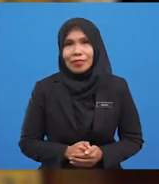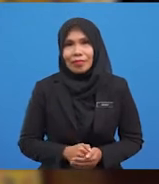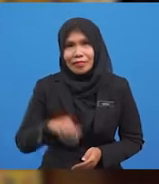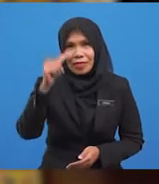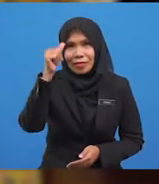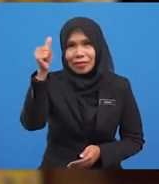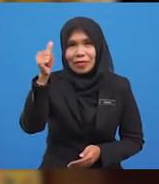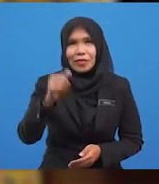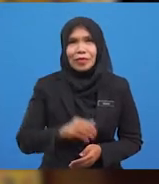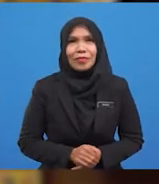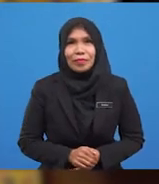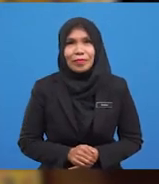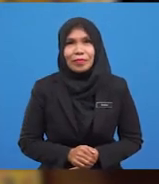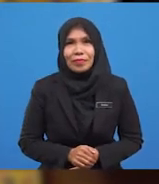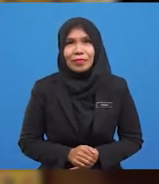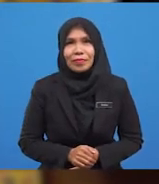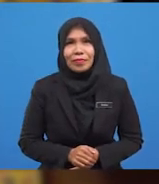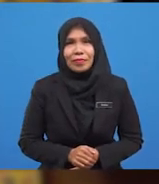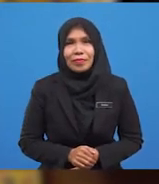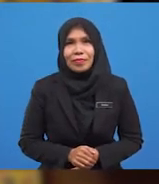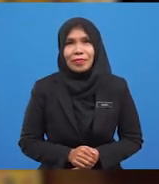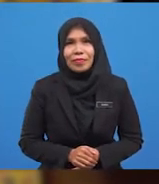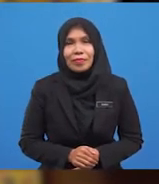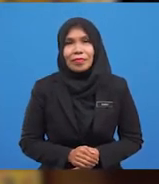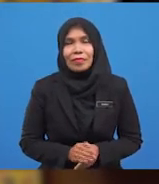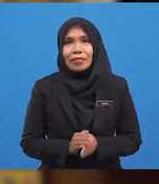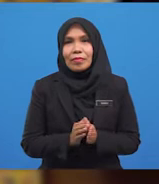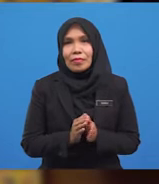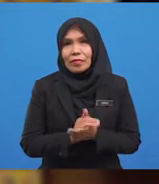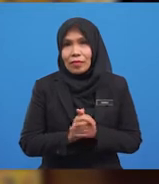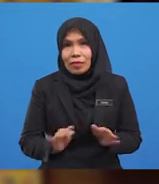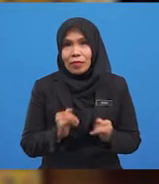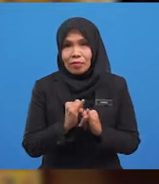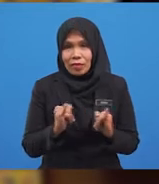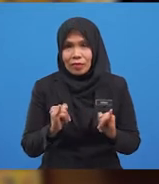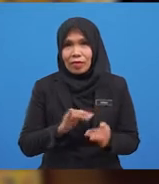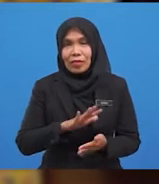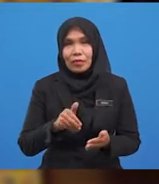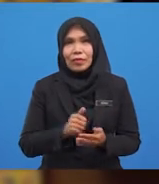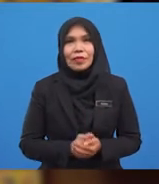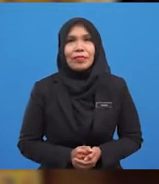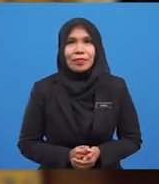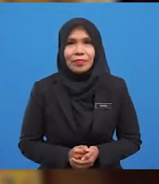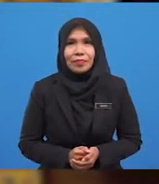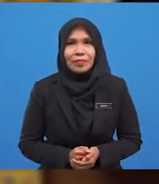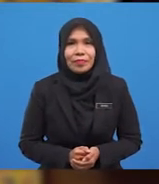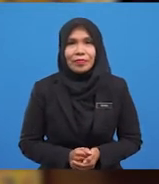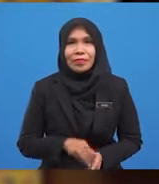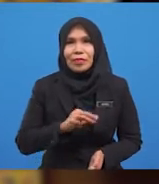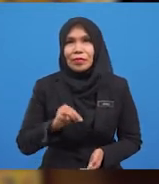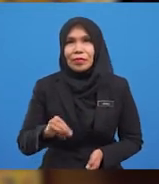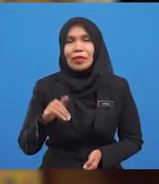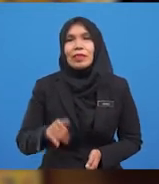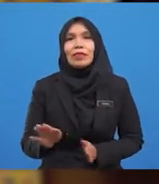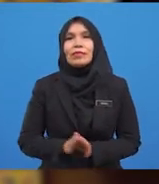Assalamualaikum warahmatullahi wabarakatuh dan selamat sejahtera semua. Murid-murid yang bersama-sama